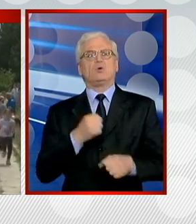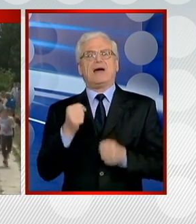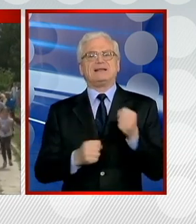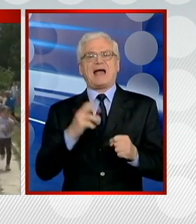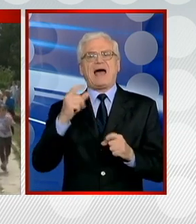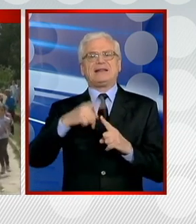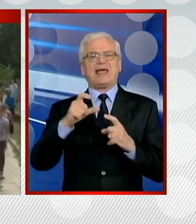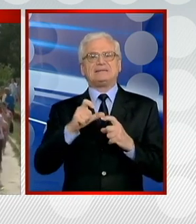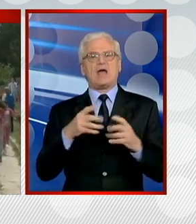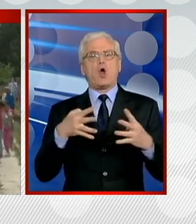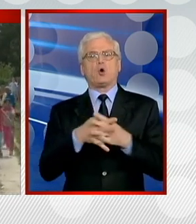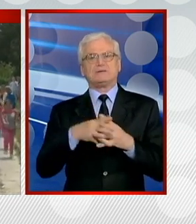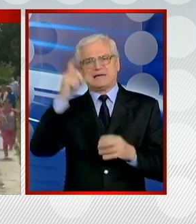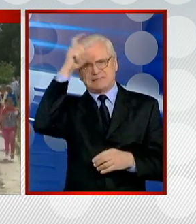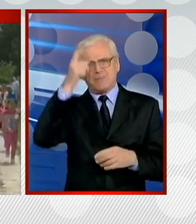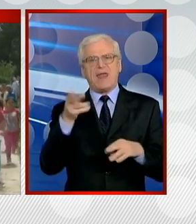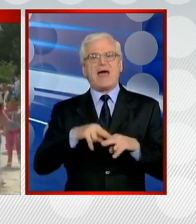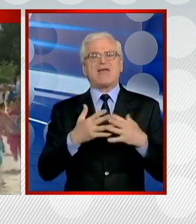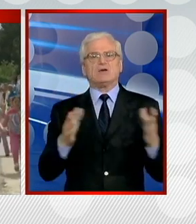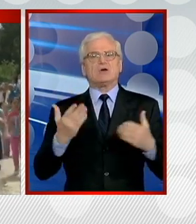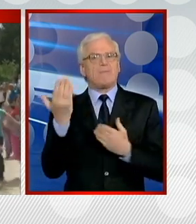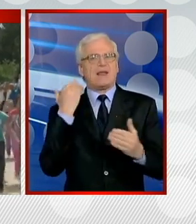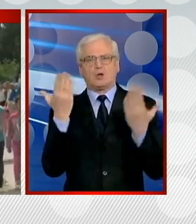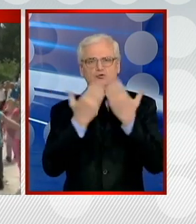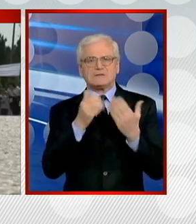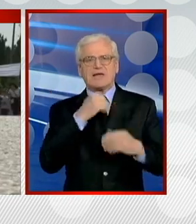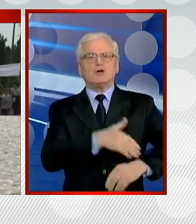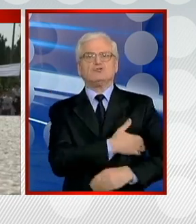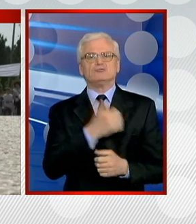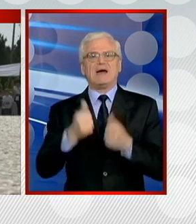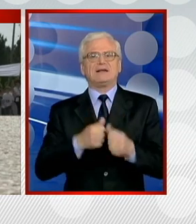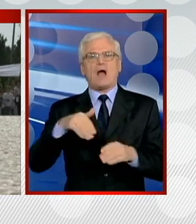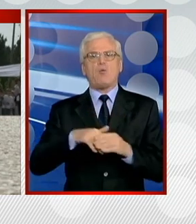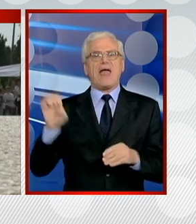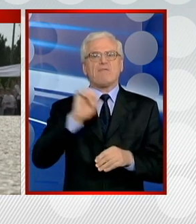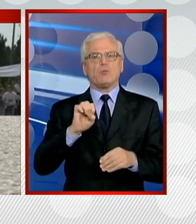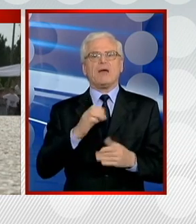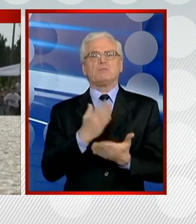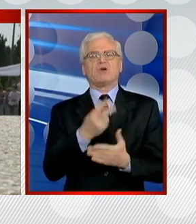Tradicionalni kros RTS-a kroz Srbiju, najveća predškolska i đačka trka u Evropi, održava se